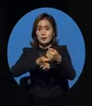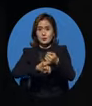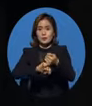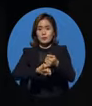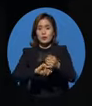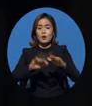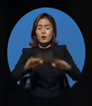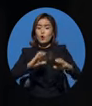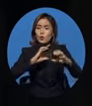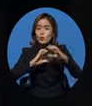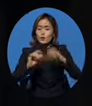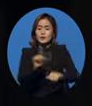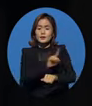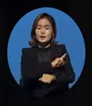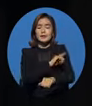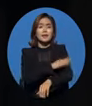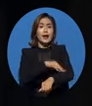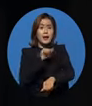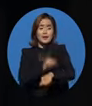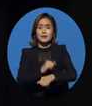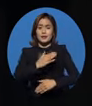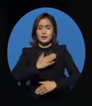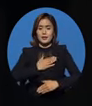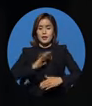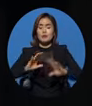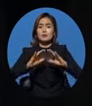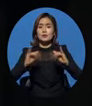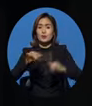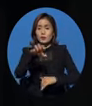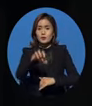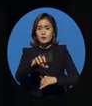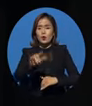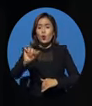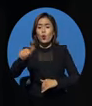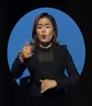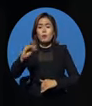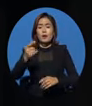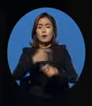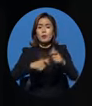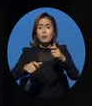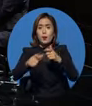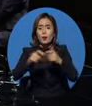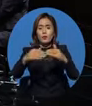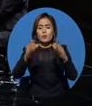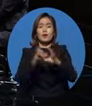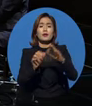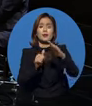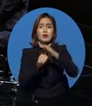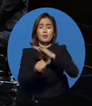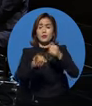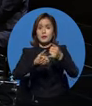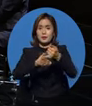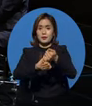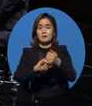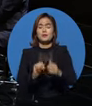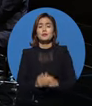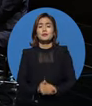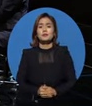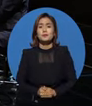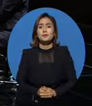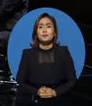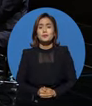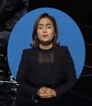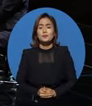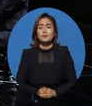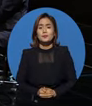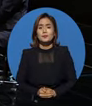현장과 소통 이 가장 잘되는 원식이 인생 현장에서 500만 표를 더 가져오는 당대표가 되겠습니다 네 다음 홍용표